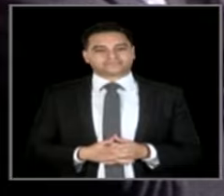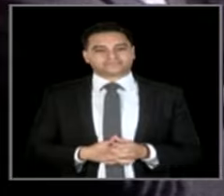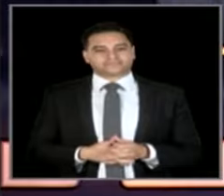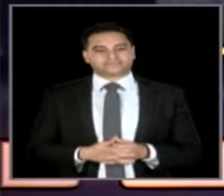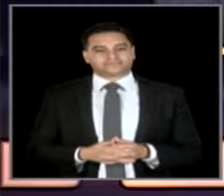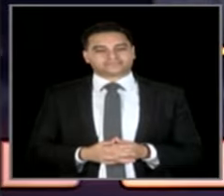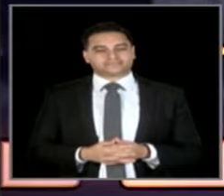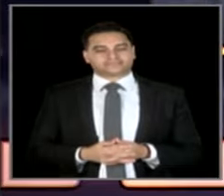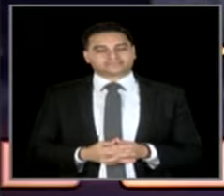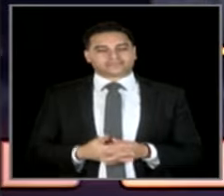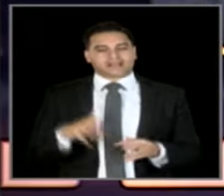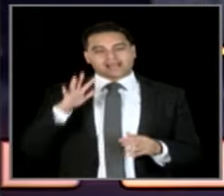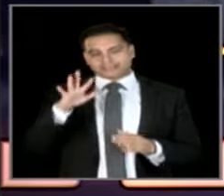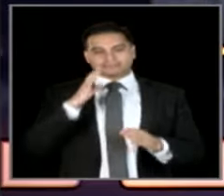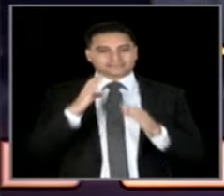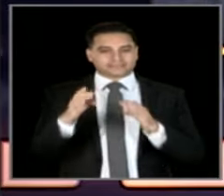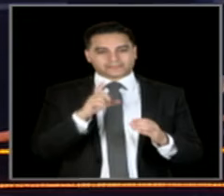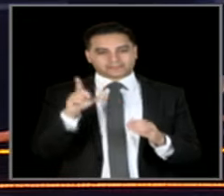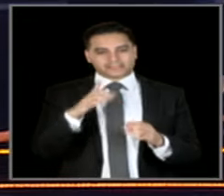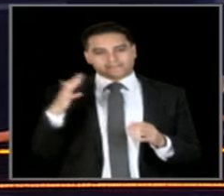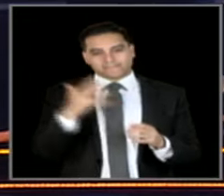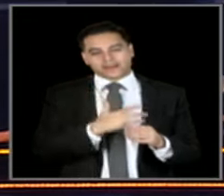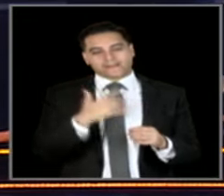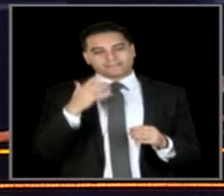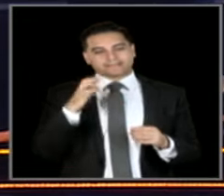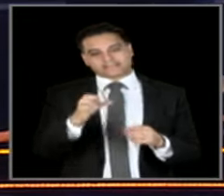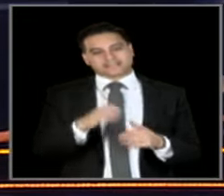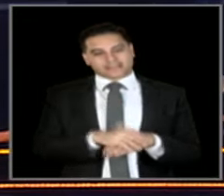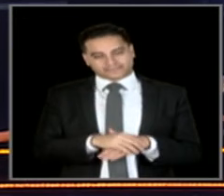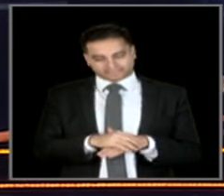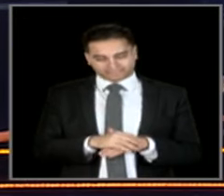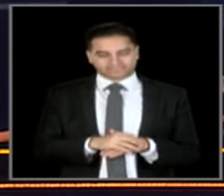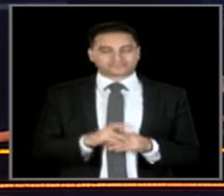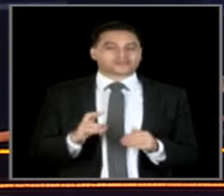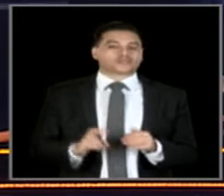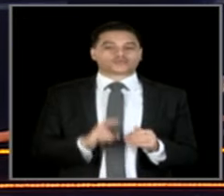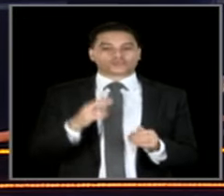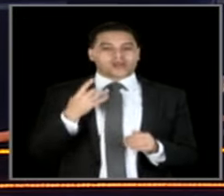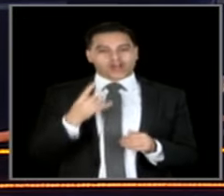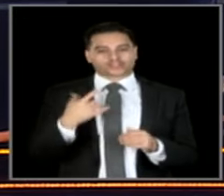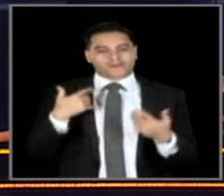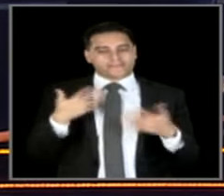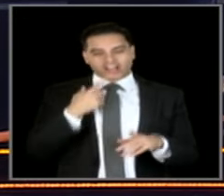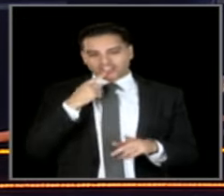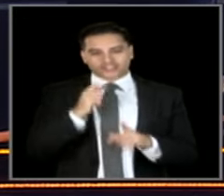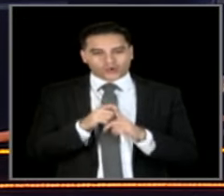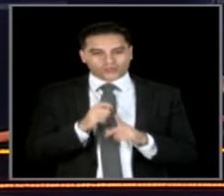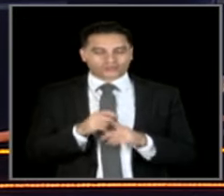بيتسا خمس اجابات صحيحه من تسعه السؤال العاشر م لحقتش